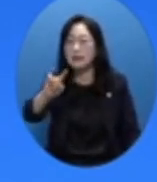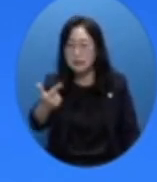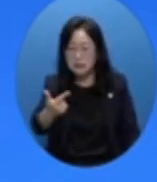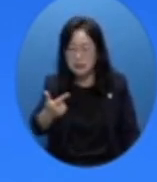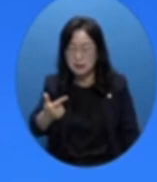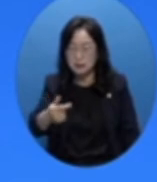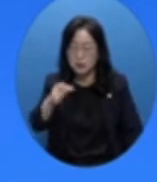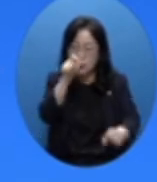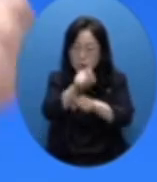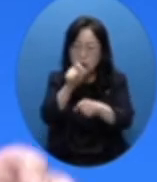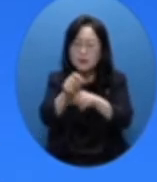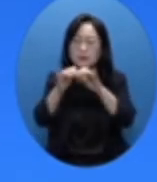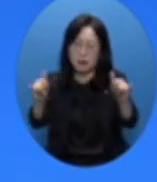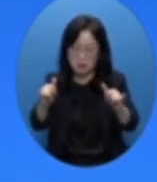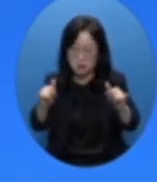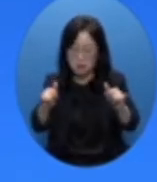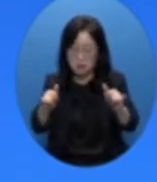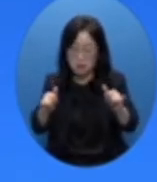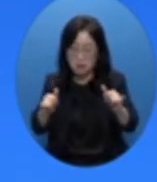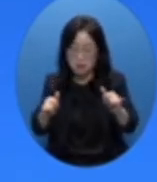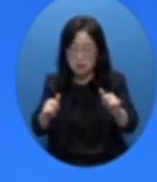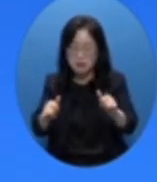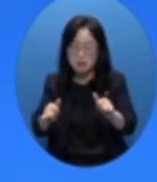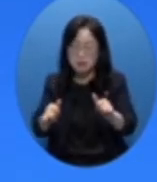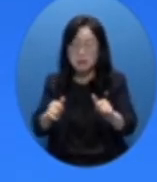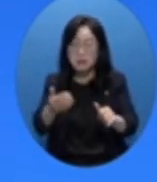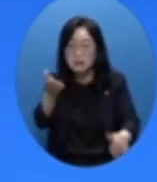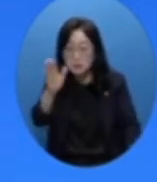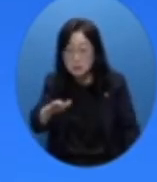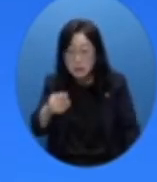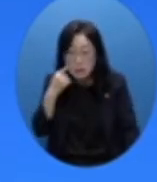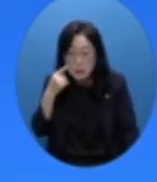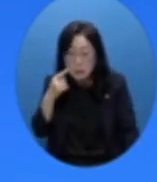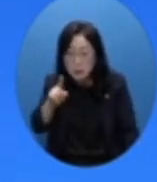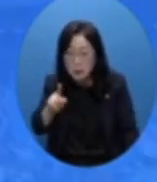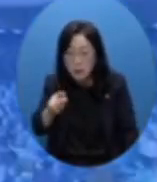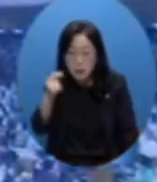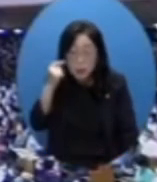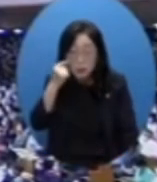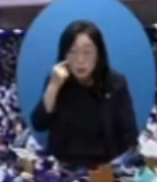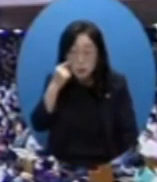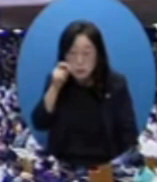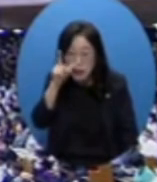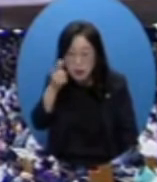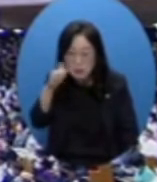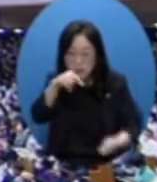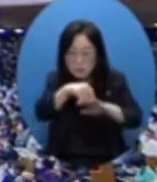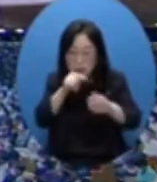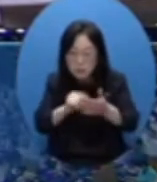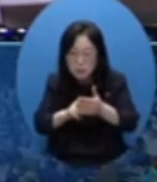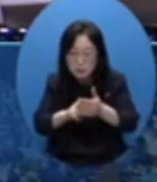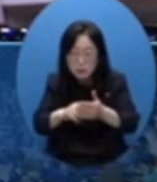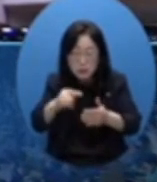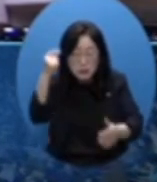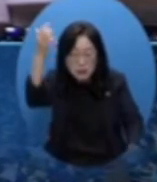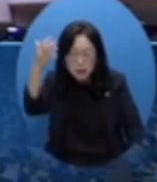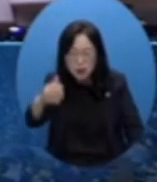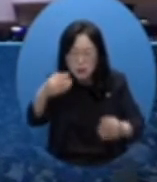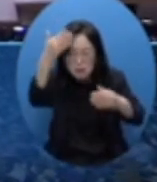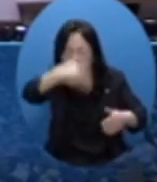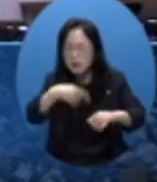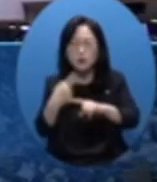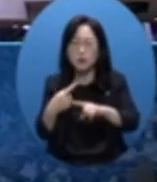하지만 영적 맹인이 얻고 심적 명인이 얻습니다 여 모금 9장 39조 살